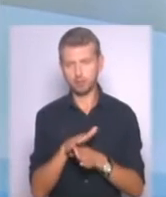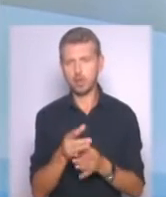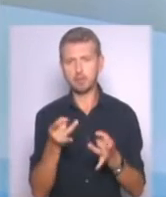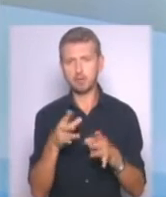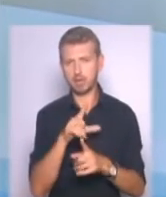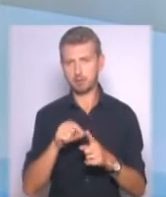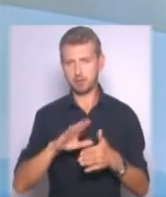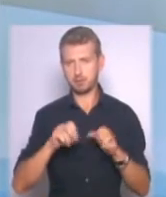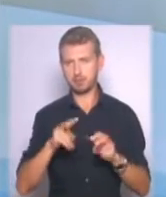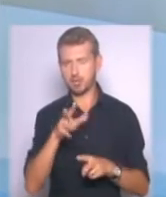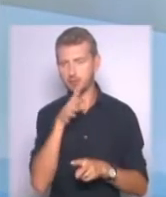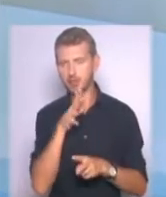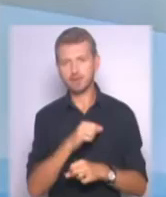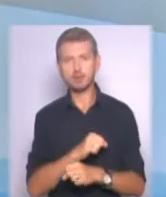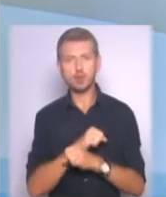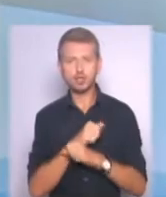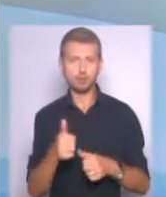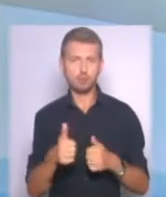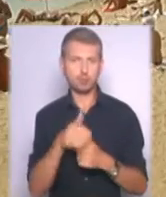безпеки під час відпочинку поблизу водойм.